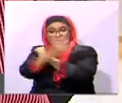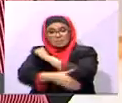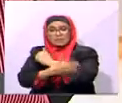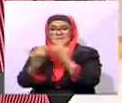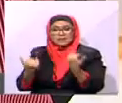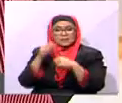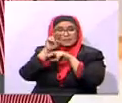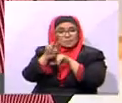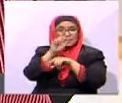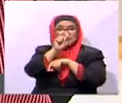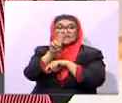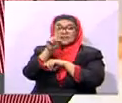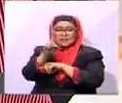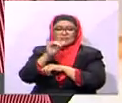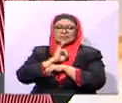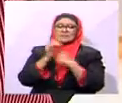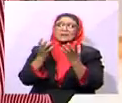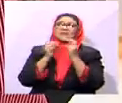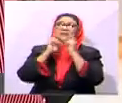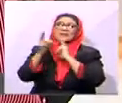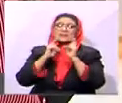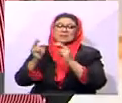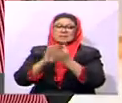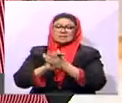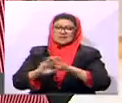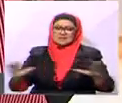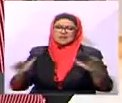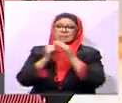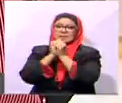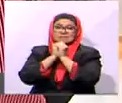TV1, saya ingin mengucapkan selamat tahun baru Cina